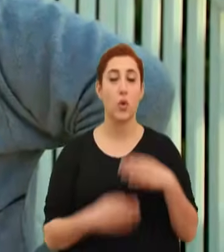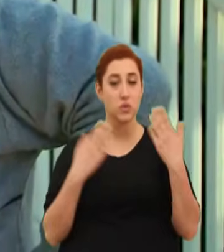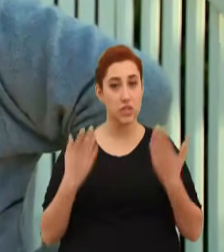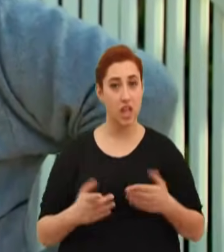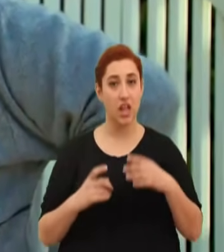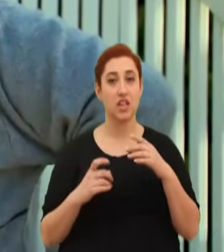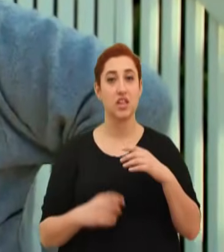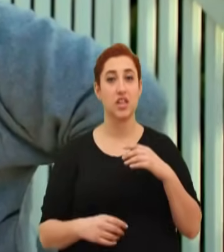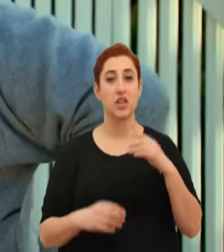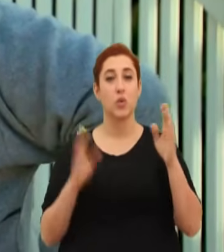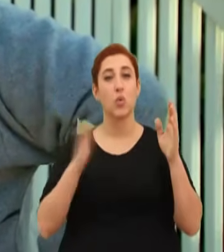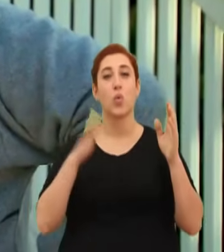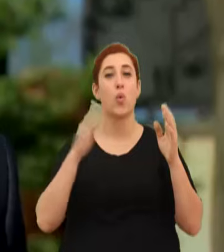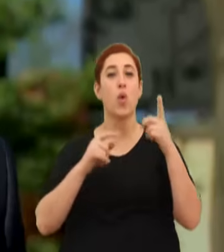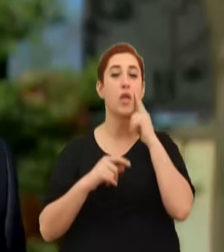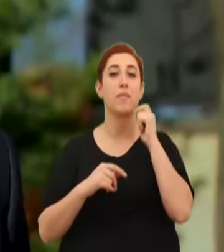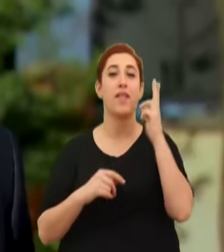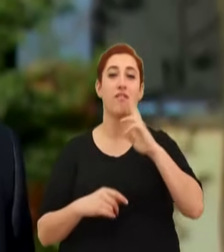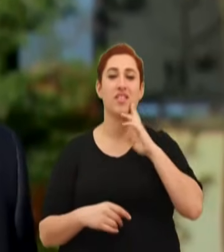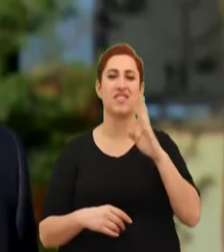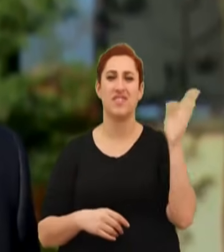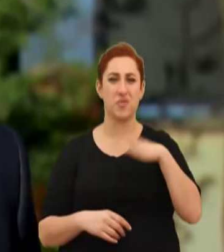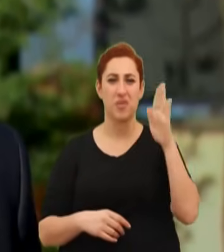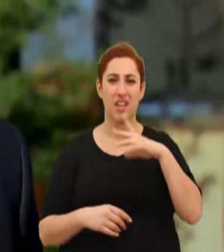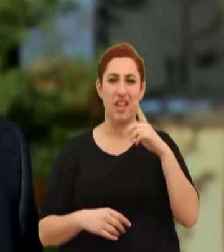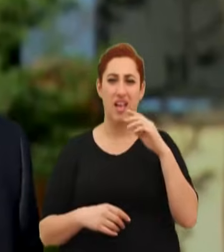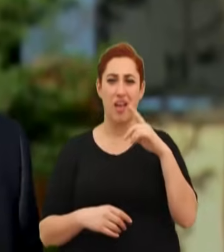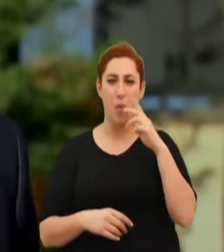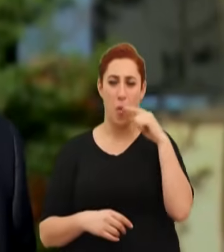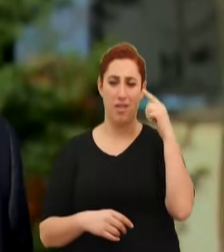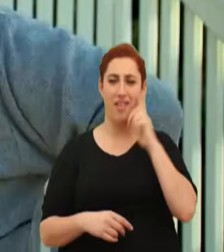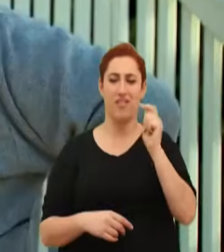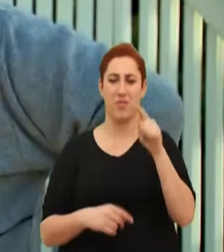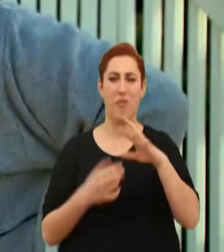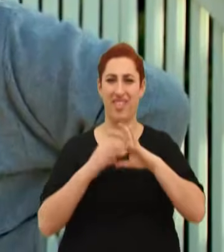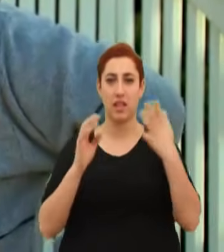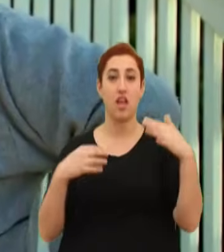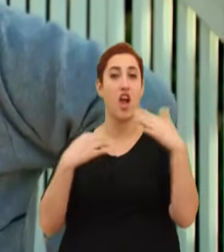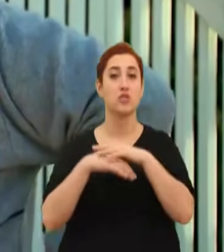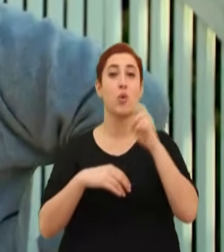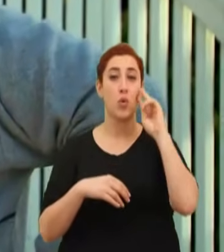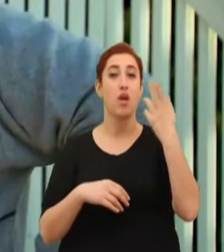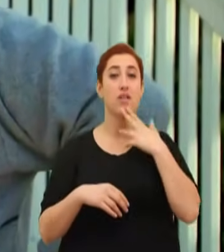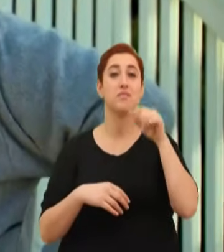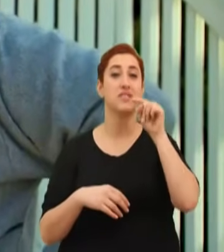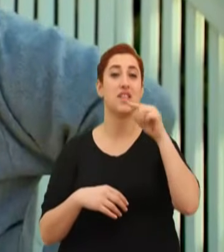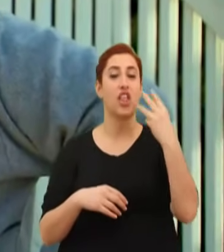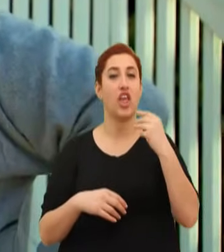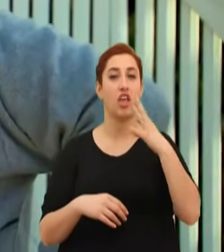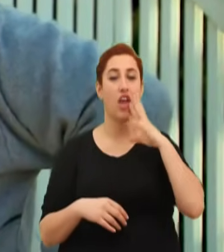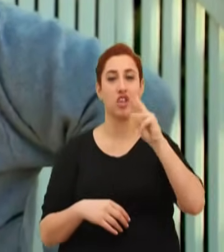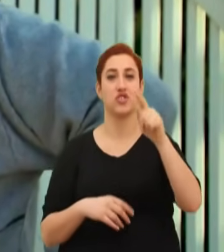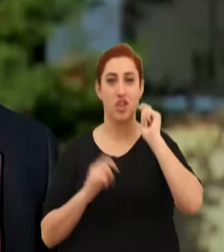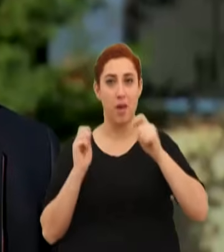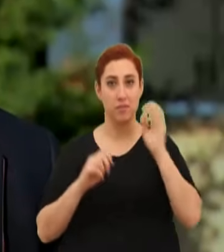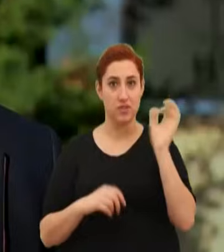Hoş geldin Şamaroğlanların efendisi. Şamaroğlanların efendisi mi? O ne demektir ya? Akşam rüyam hanım sana iyi bir